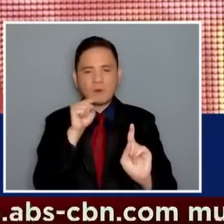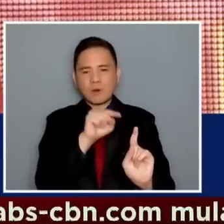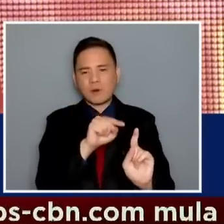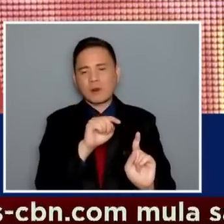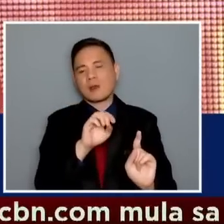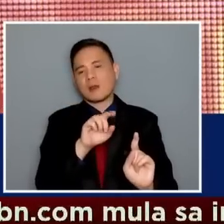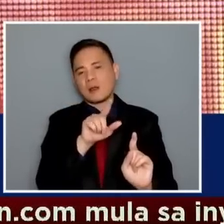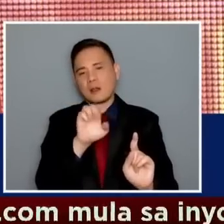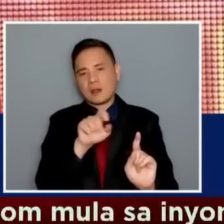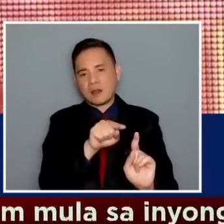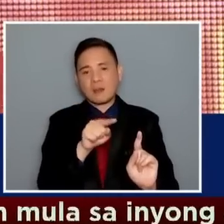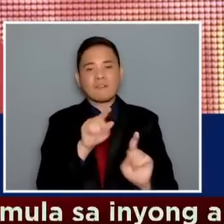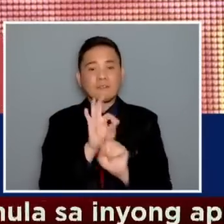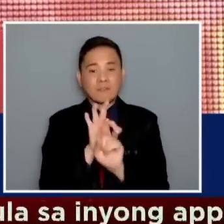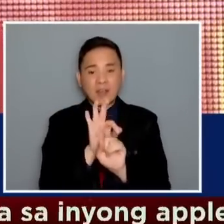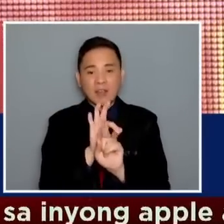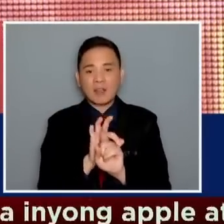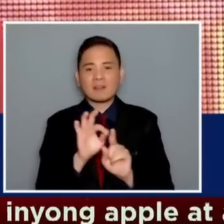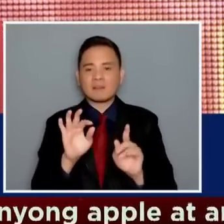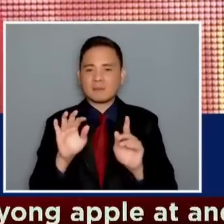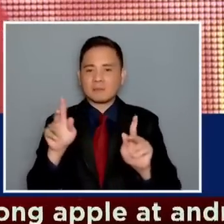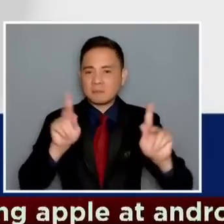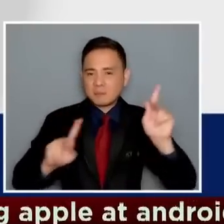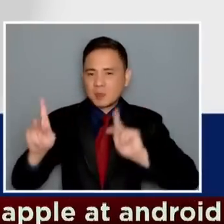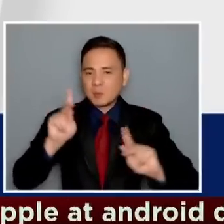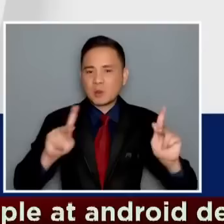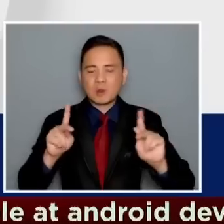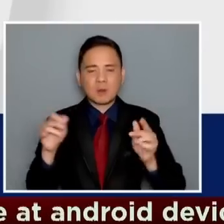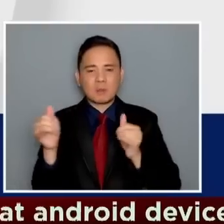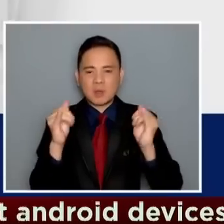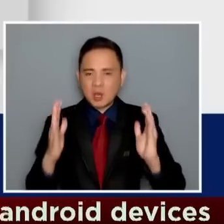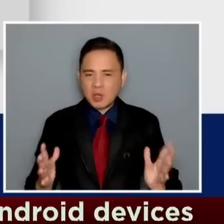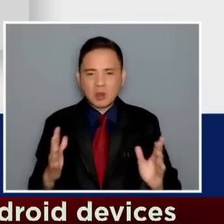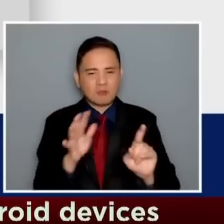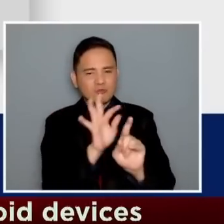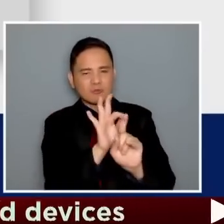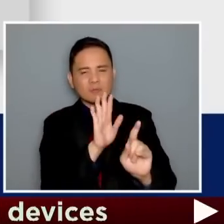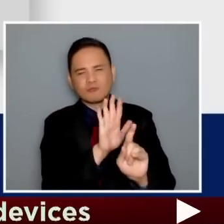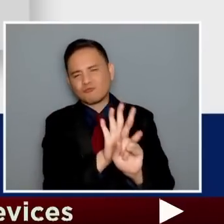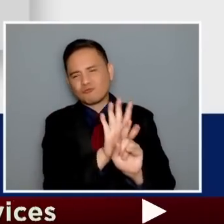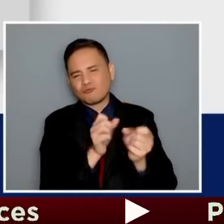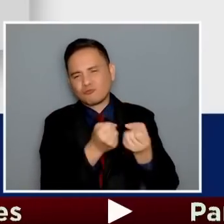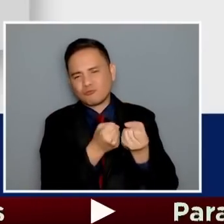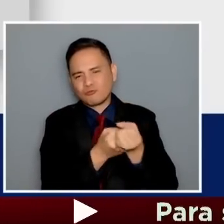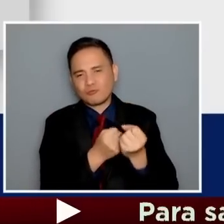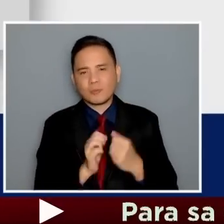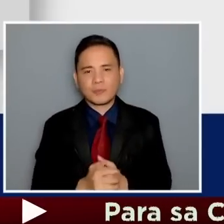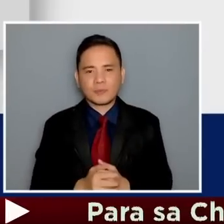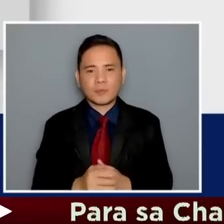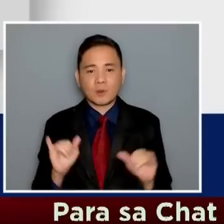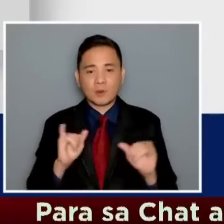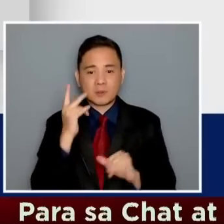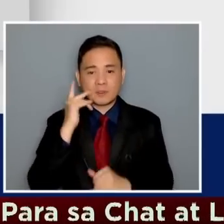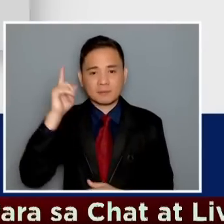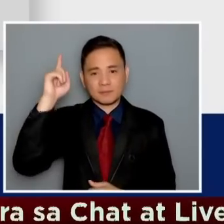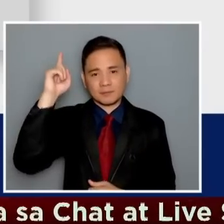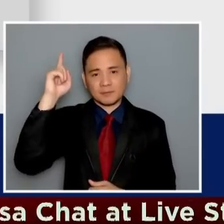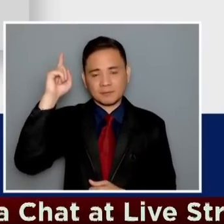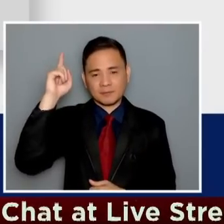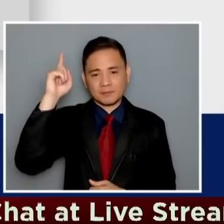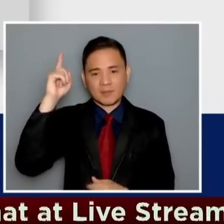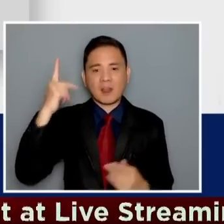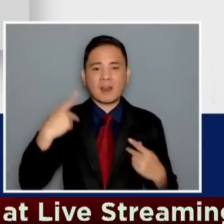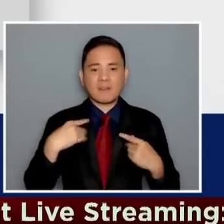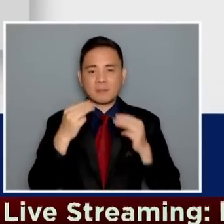fans, netizens at kapwa players. Inihayag ni na Barangay Ginebra San Miguel teammates Japet Aguilar at Jared Dillinger